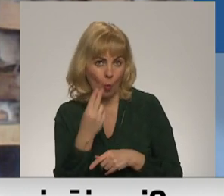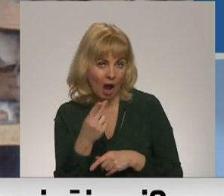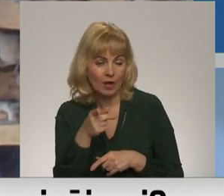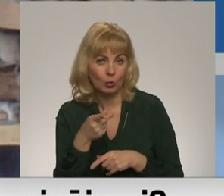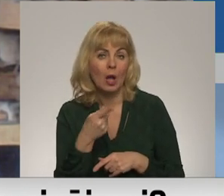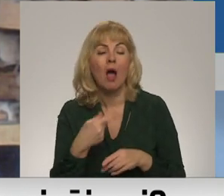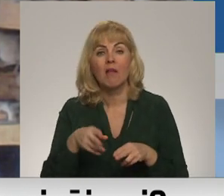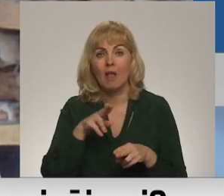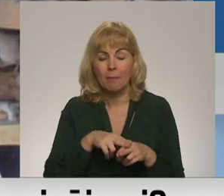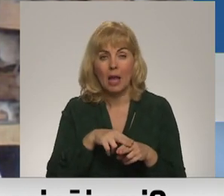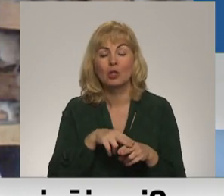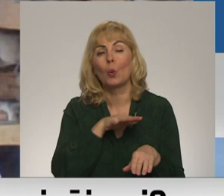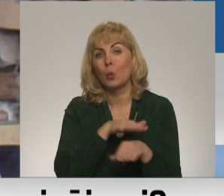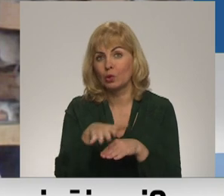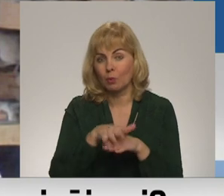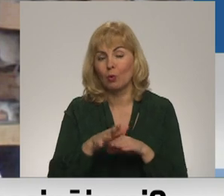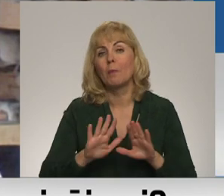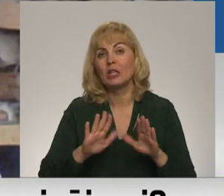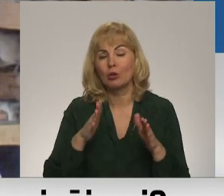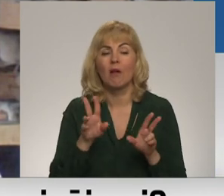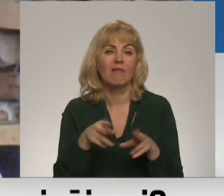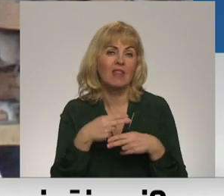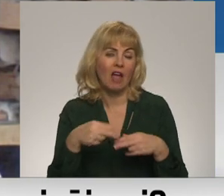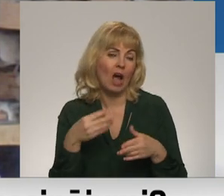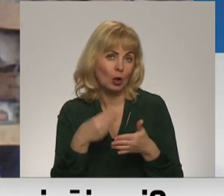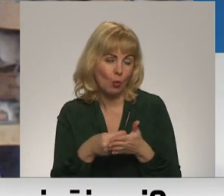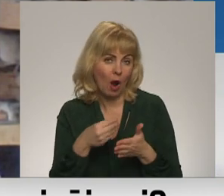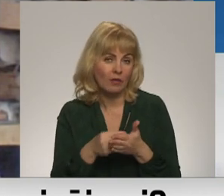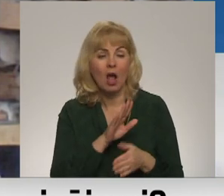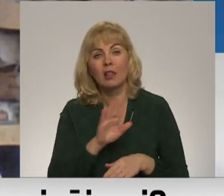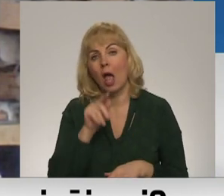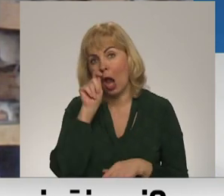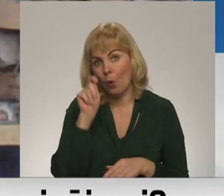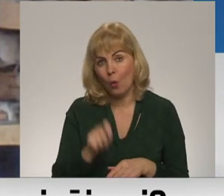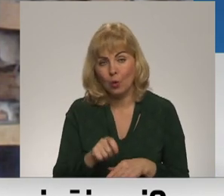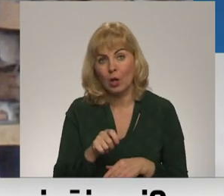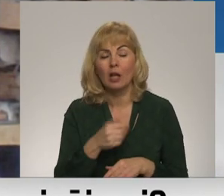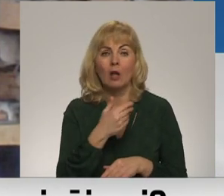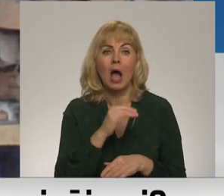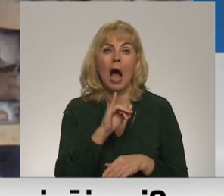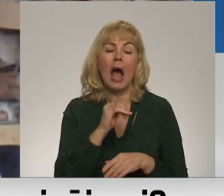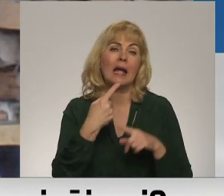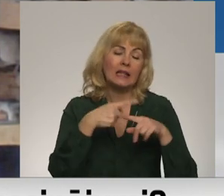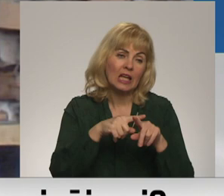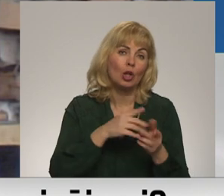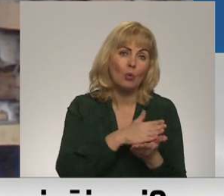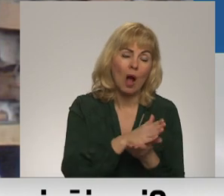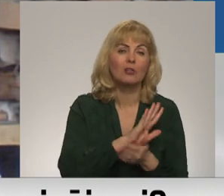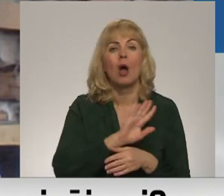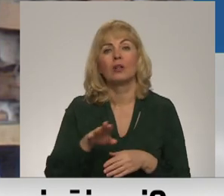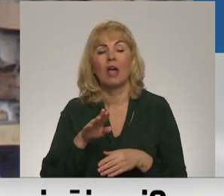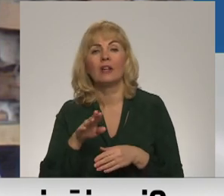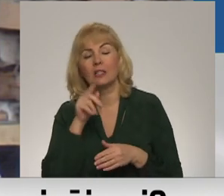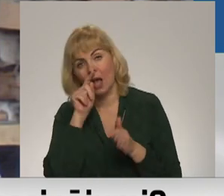tie uzbrukumi arī izdodas. Bet nevajag novērtēt ne ukraiņu IT nozare, ne ukraiņu hakers, ne arī visu rietumu